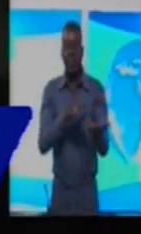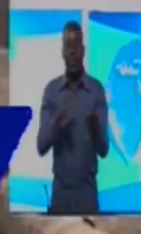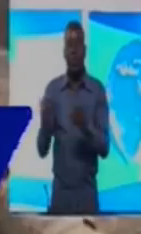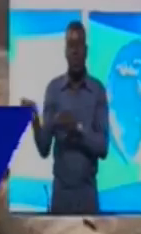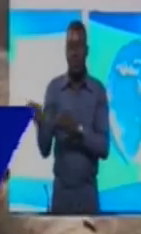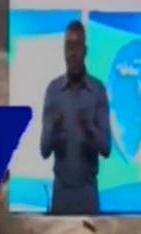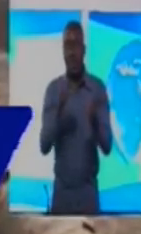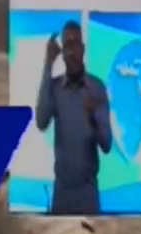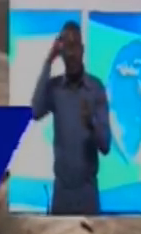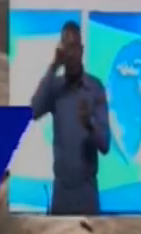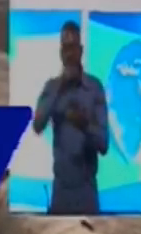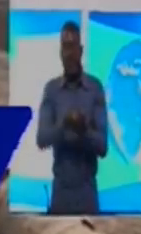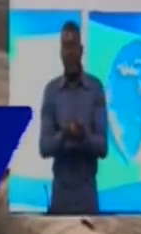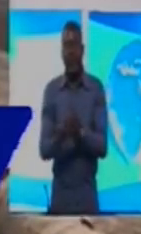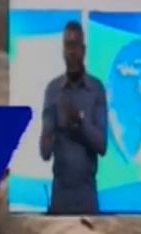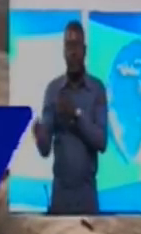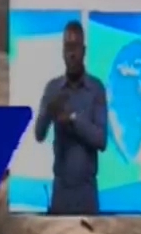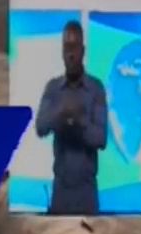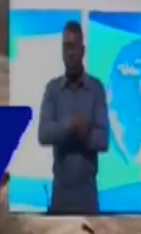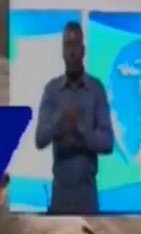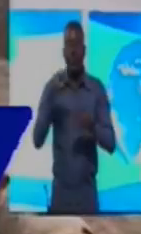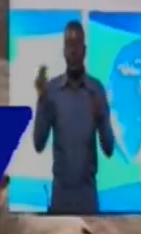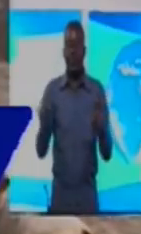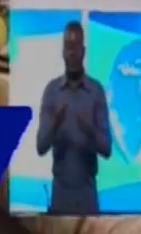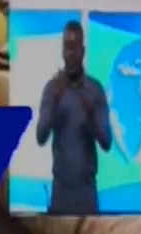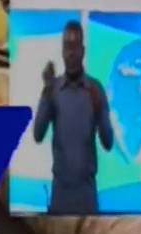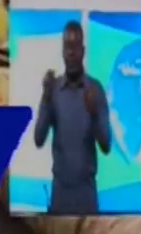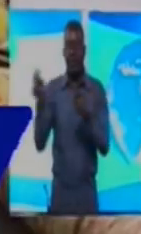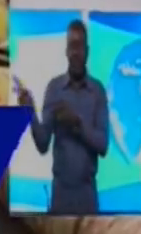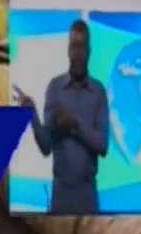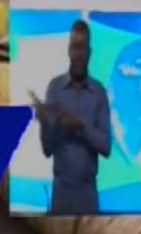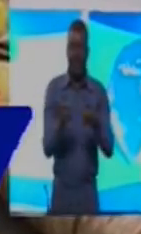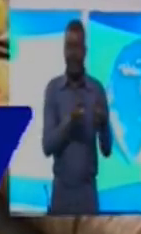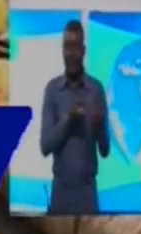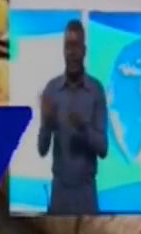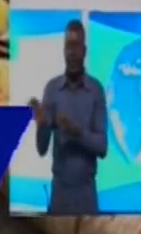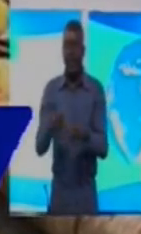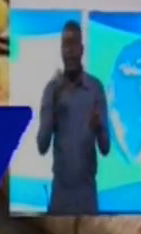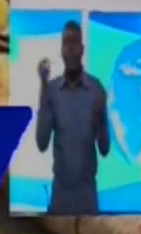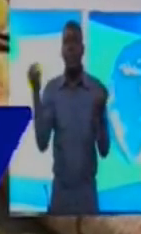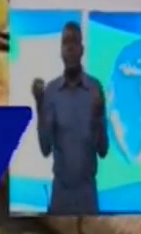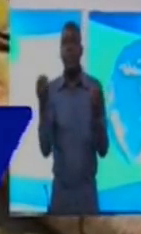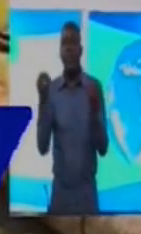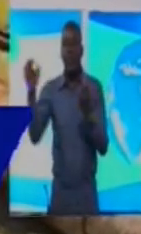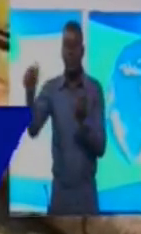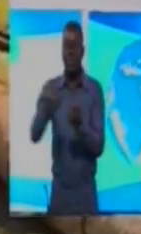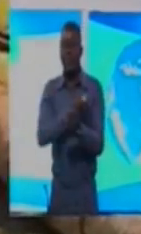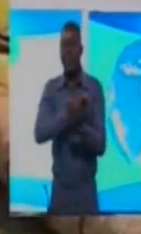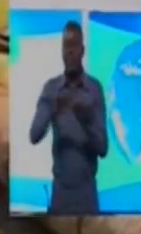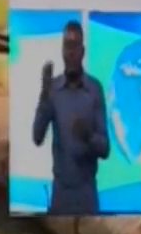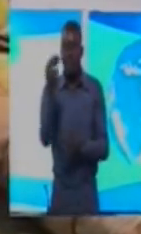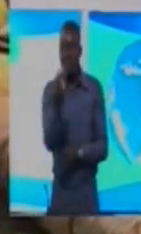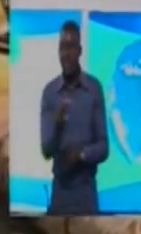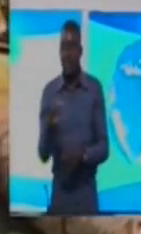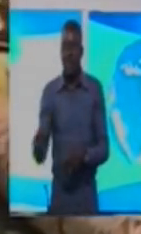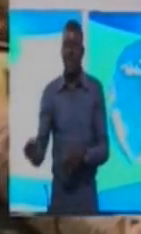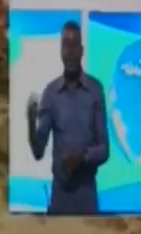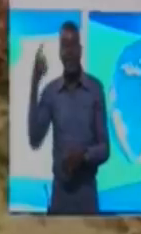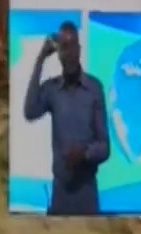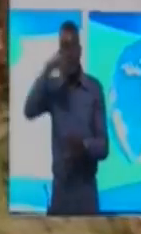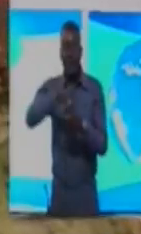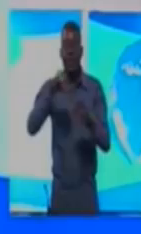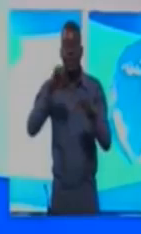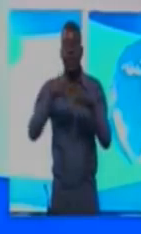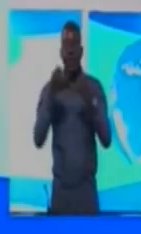typhon Fanfan le jour de Noël. Les vents violents ont également fait de nombreux dégâts matériels. Voilà qui fait la une de